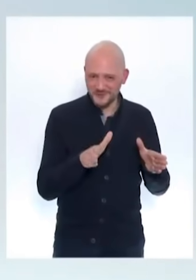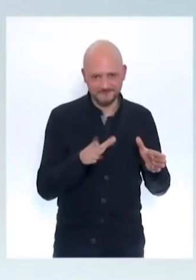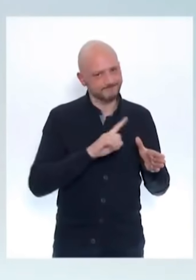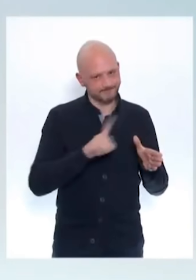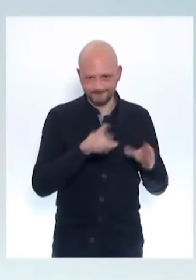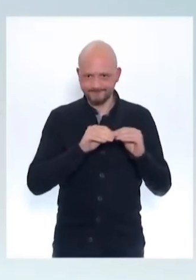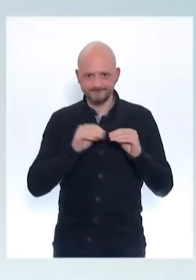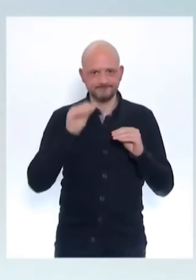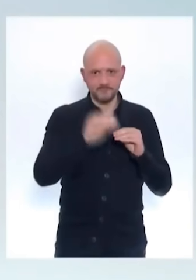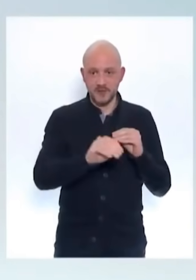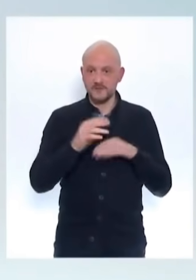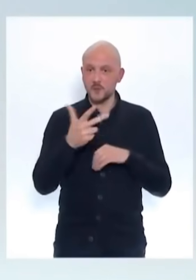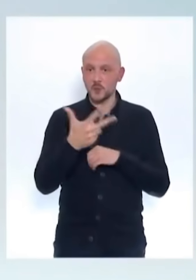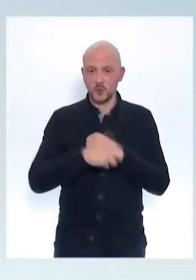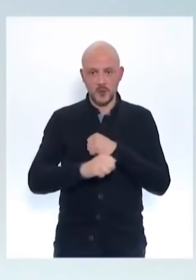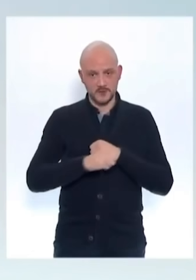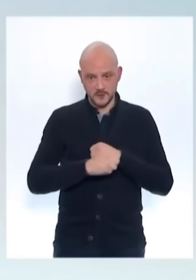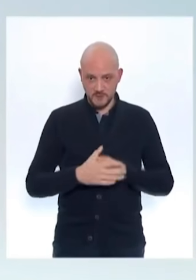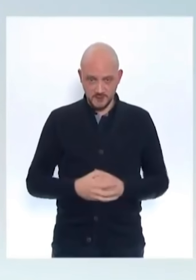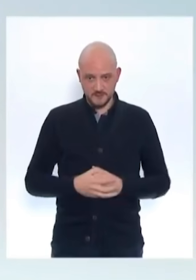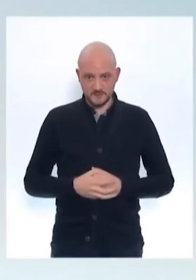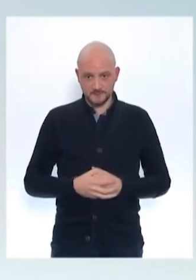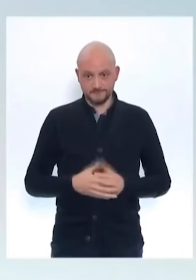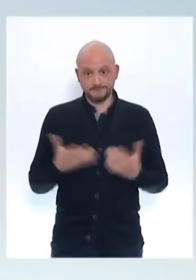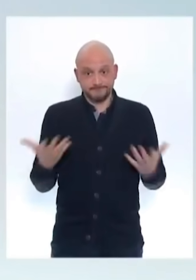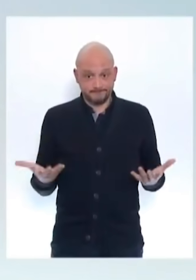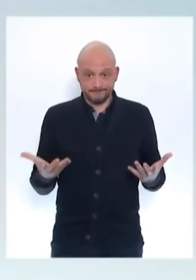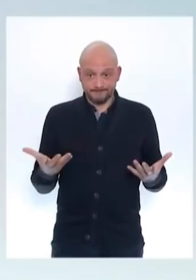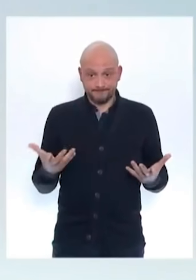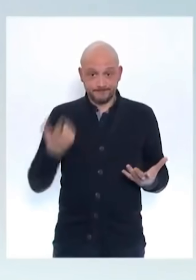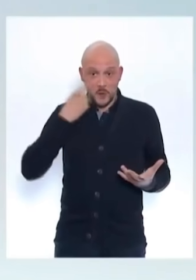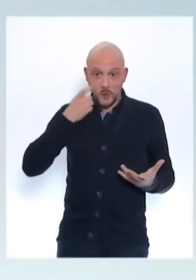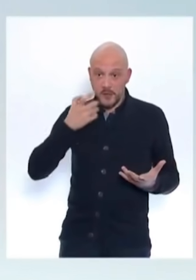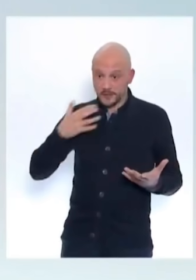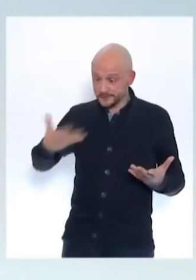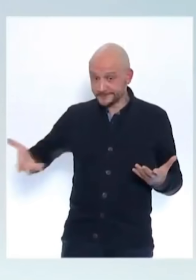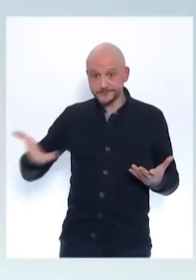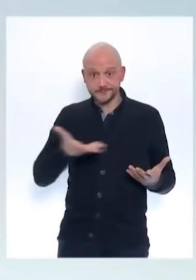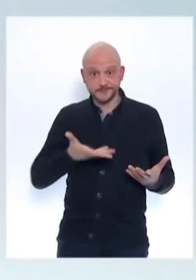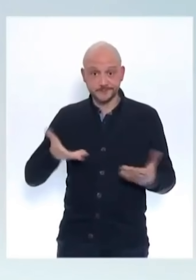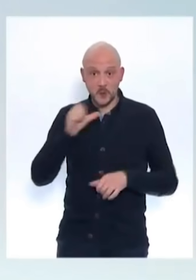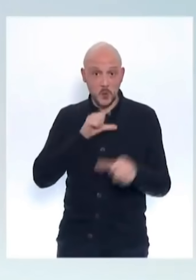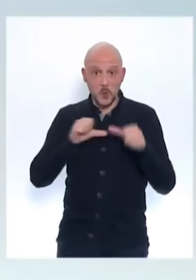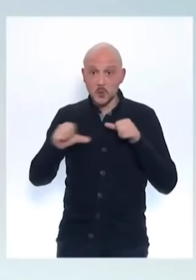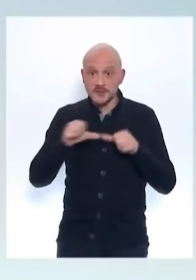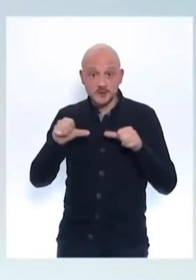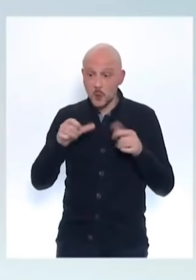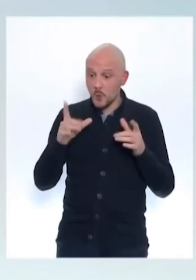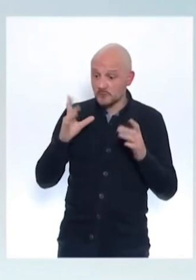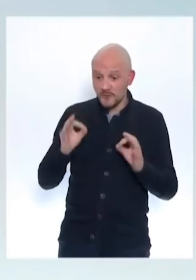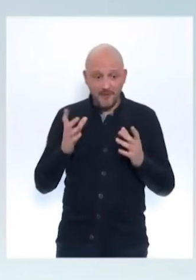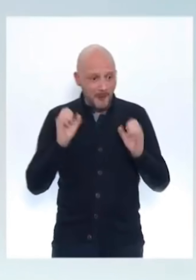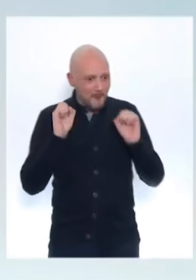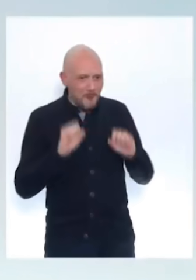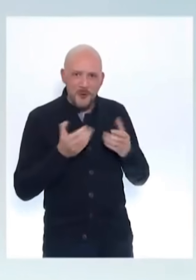les conditions posées pour leur réouverture ne sont hélas pas réunies il s'agit principalement des cinémas des théâtres les